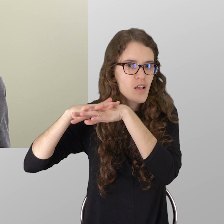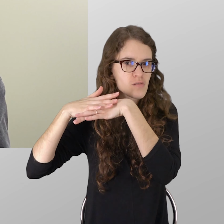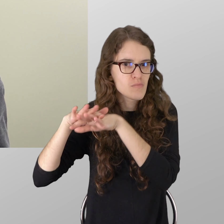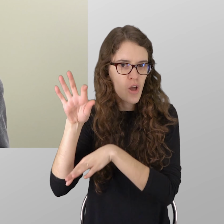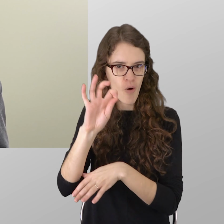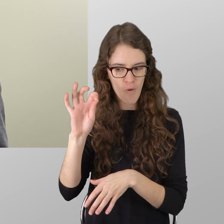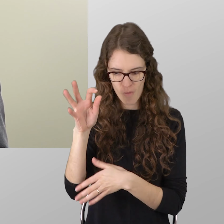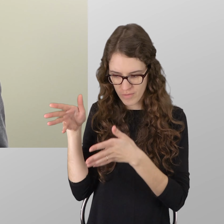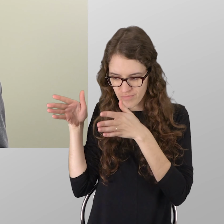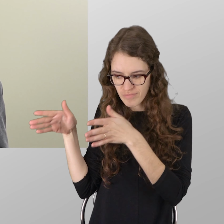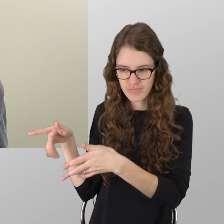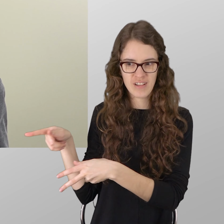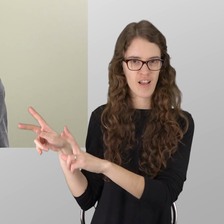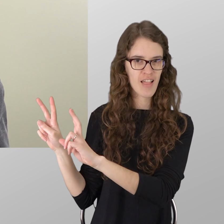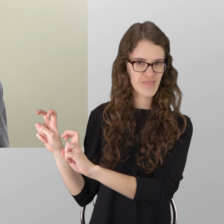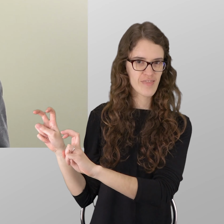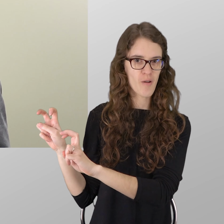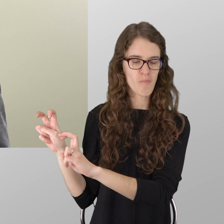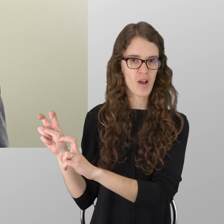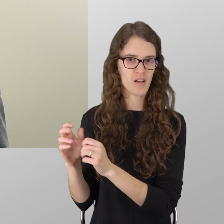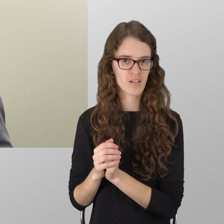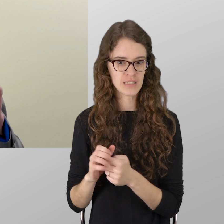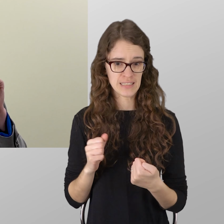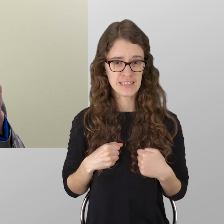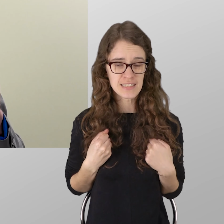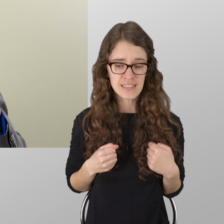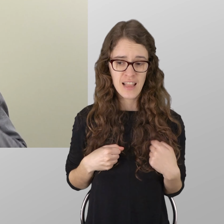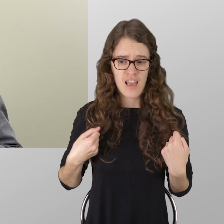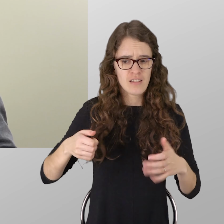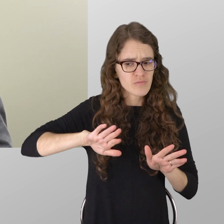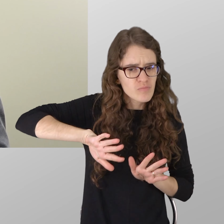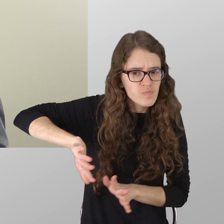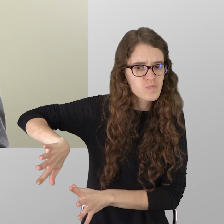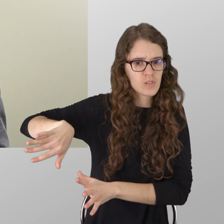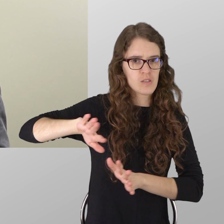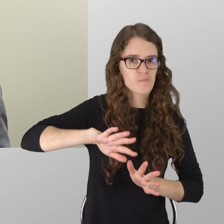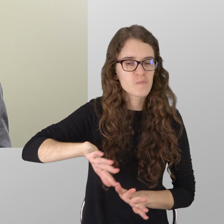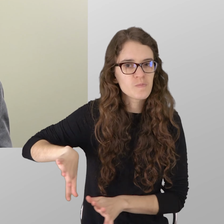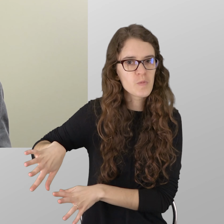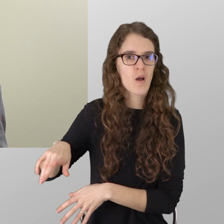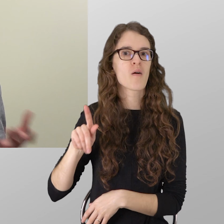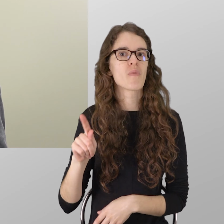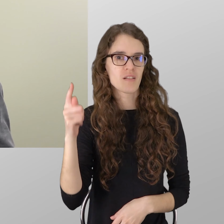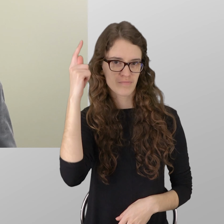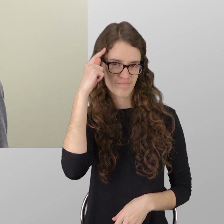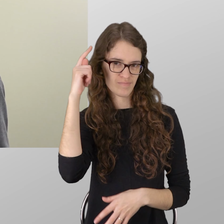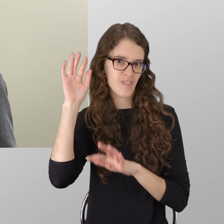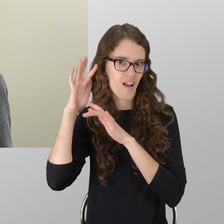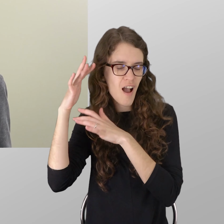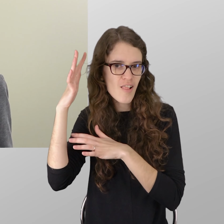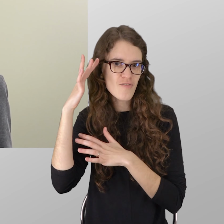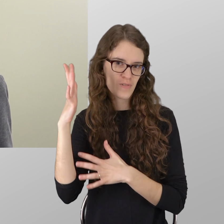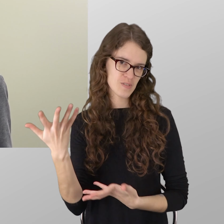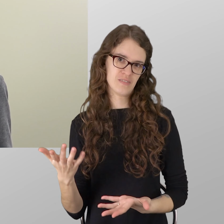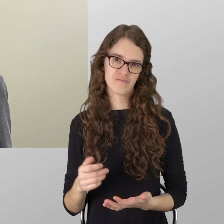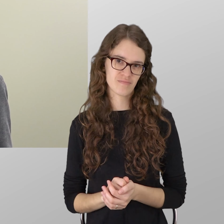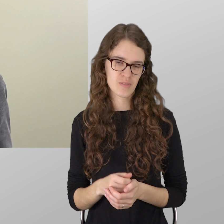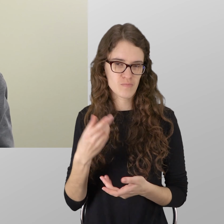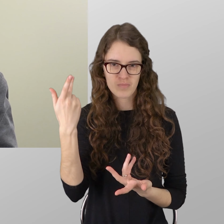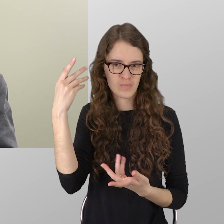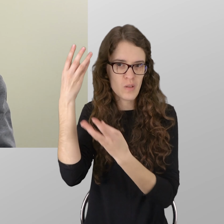daugiau apie tai galvojame. Kuo daugiau apie tai galvojame, ką būtėse negalvodami, tuo tai labiau sureikšminame.